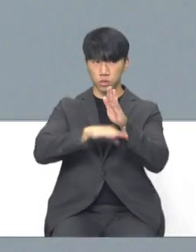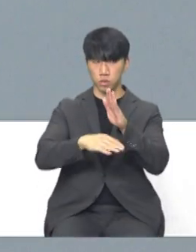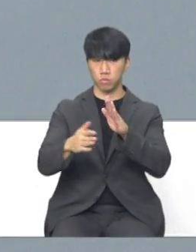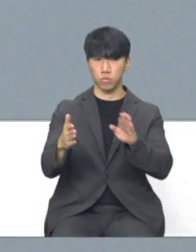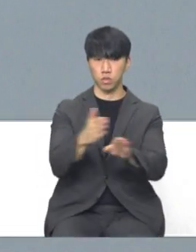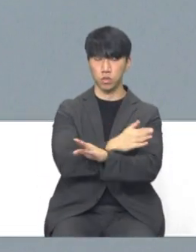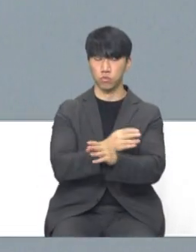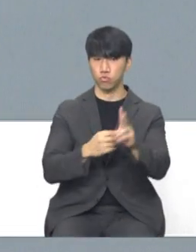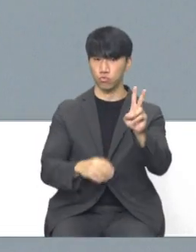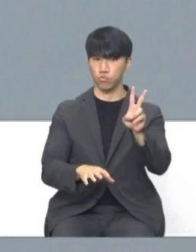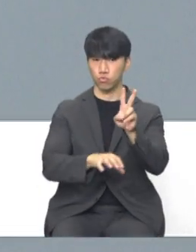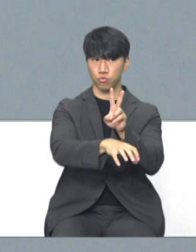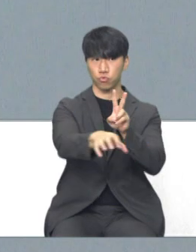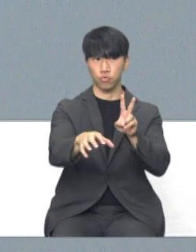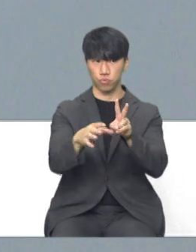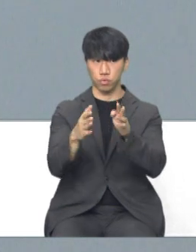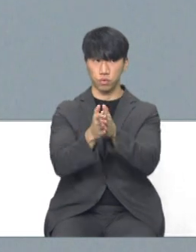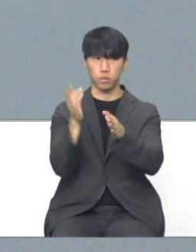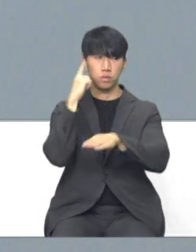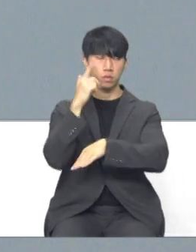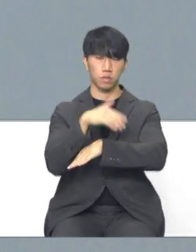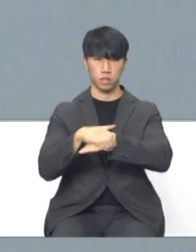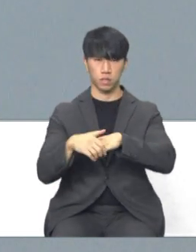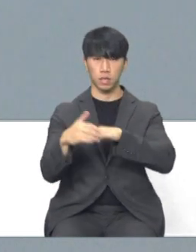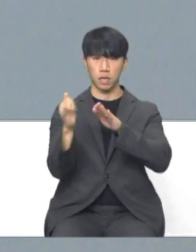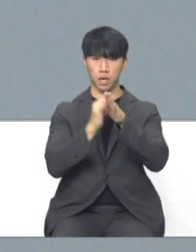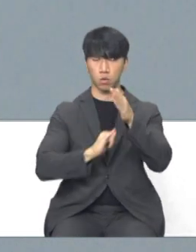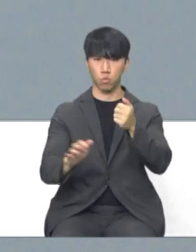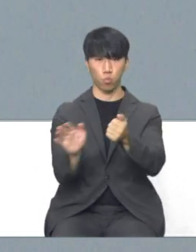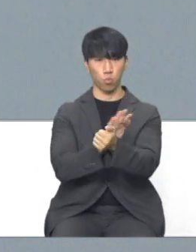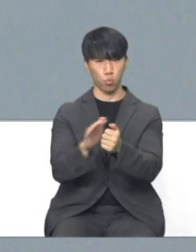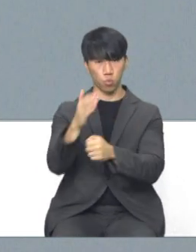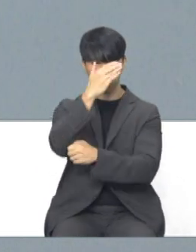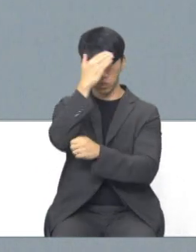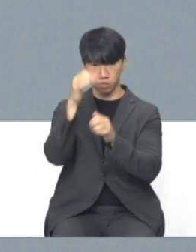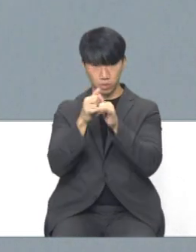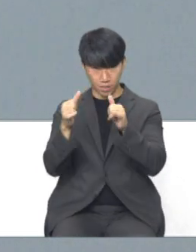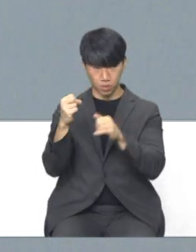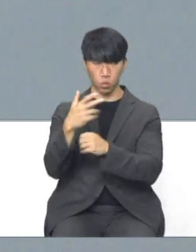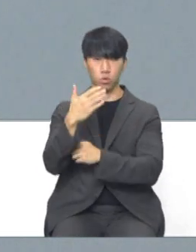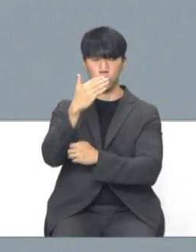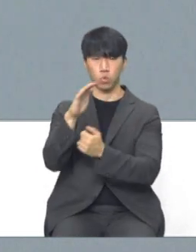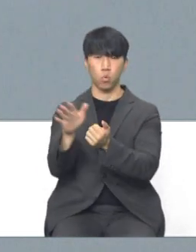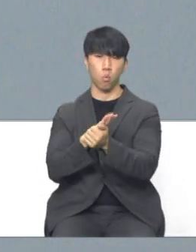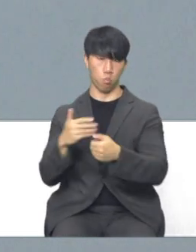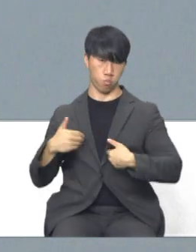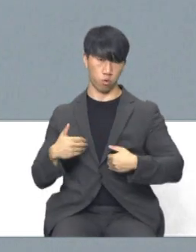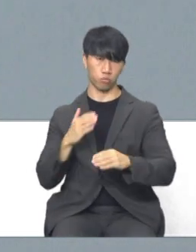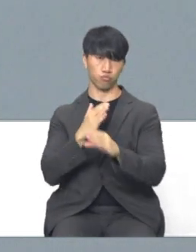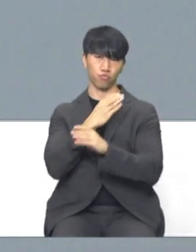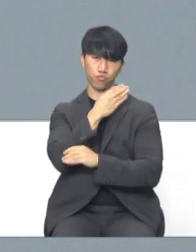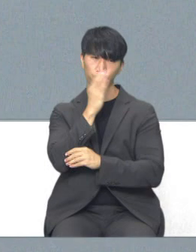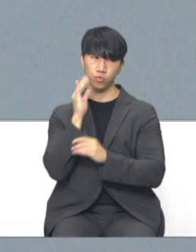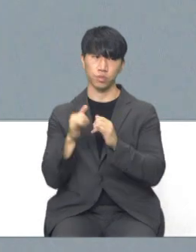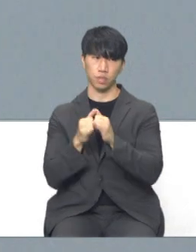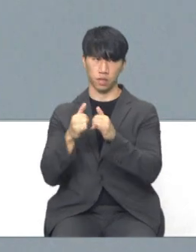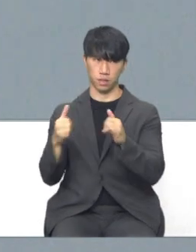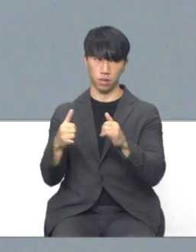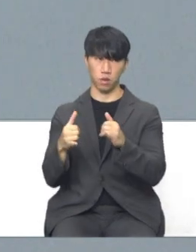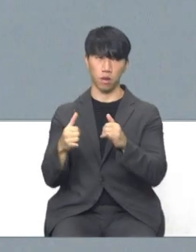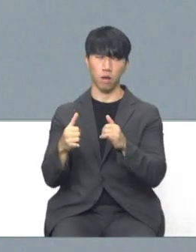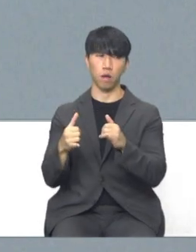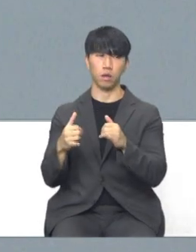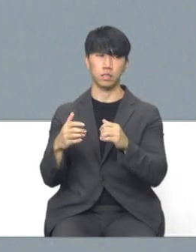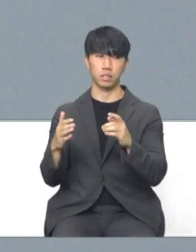계획인데요. 가족 돌봄 청년과 또 돌봄을 필요로 하는 중장년을 대상으로 해서 재가 돌봄